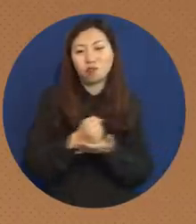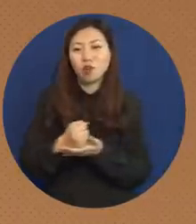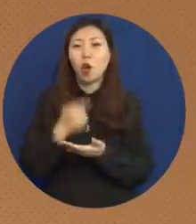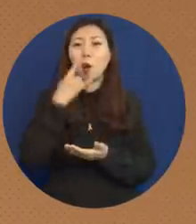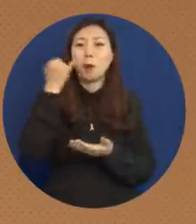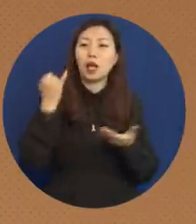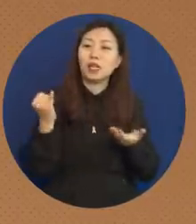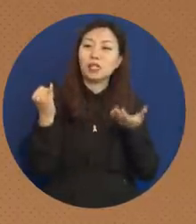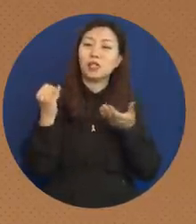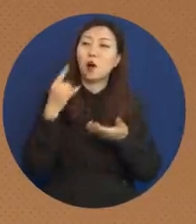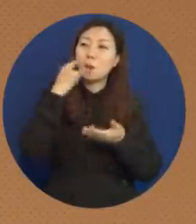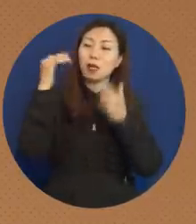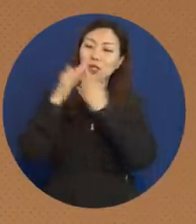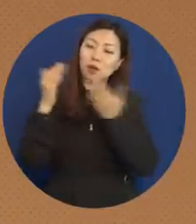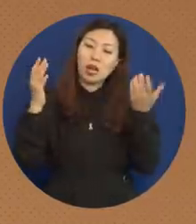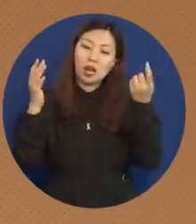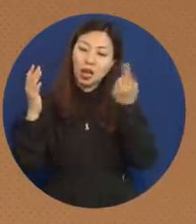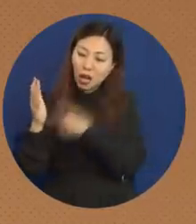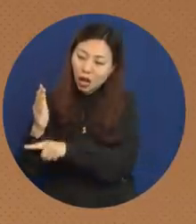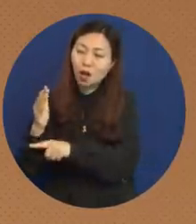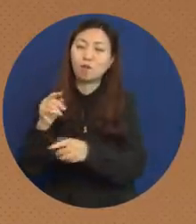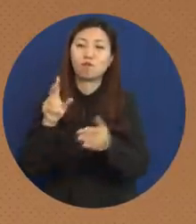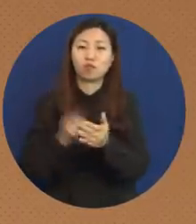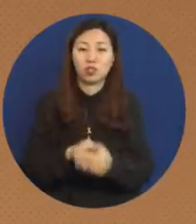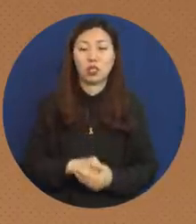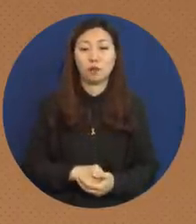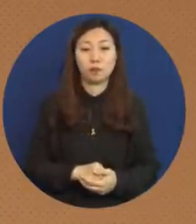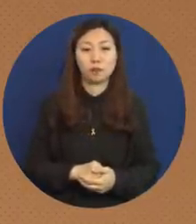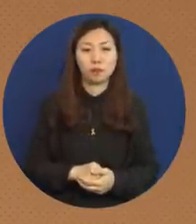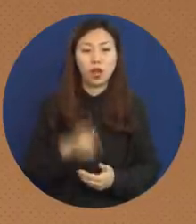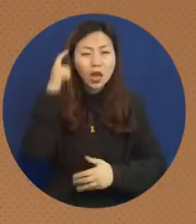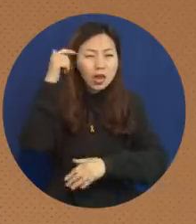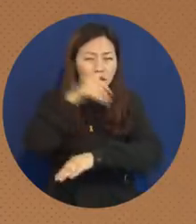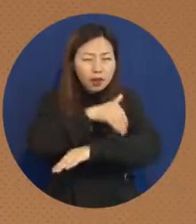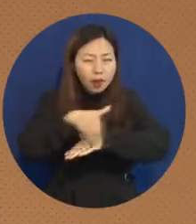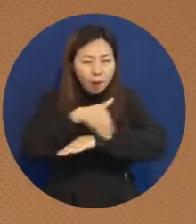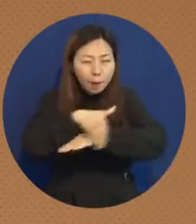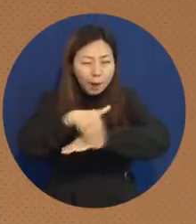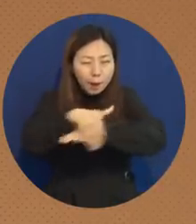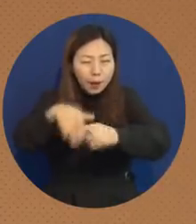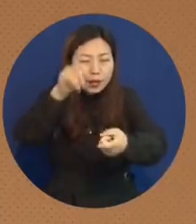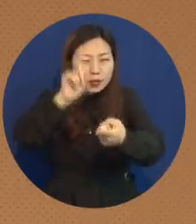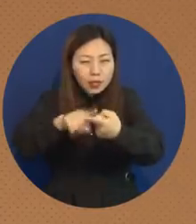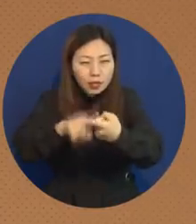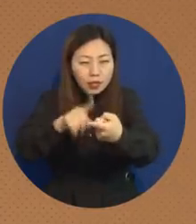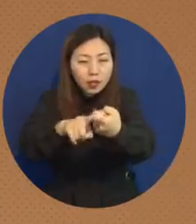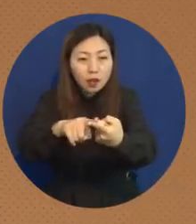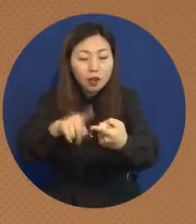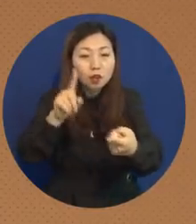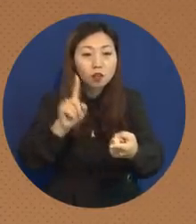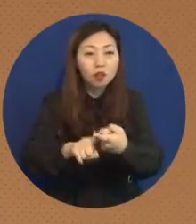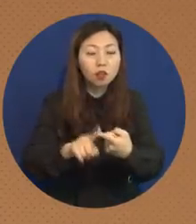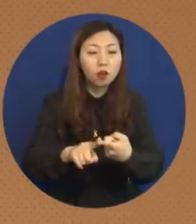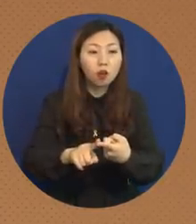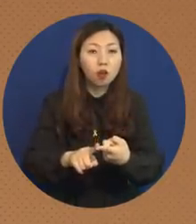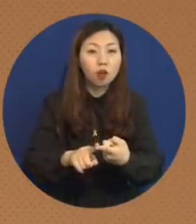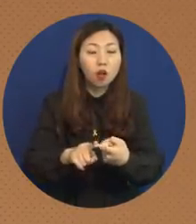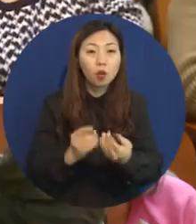벌어져요. 왜냐하면 정해진 계획에서 약간 차질이 생기면 어떻게 해야 될지를 전혀 모르기 때문에